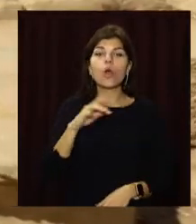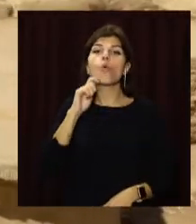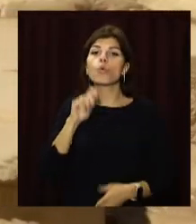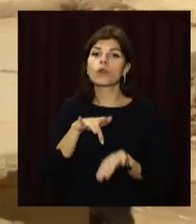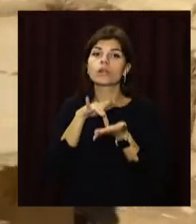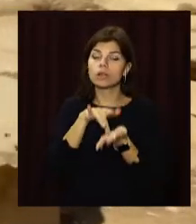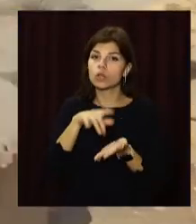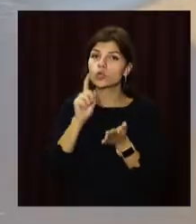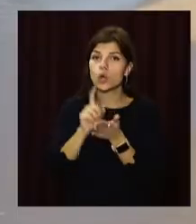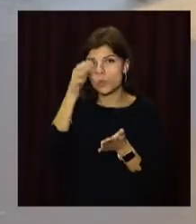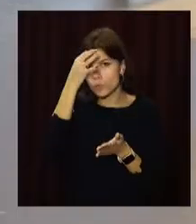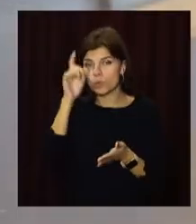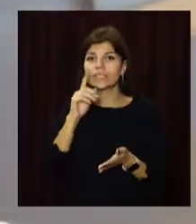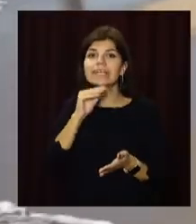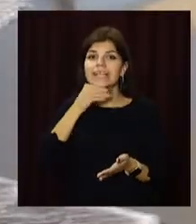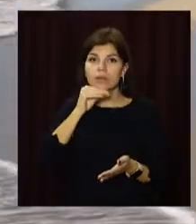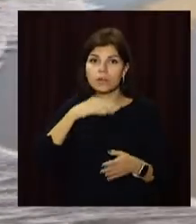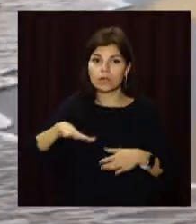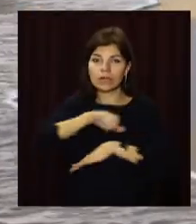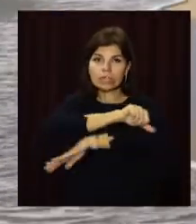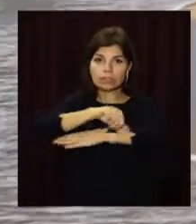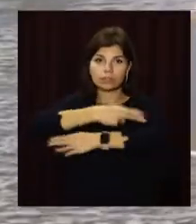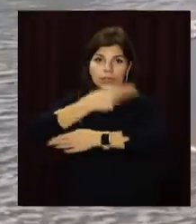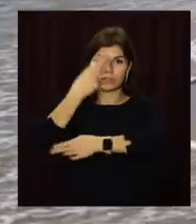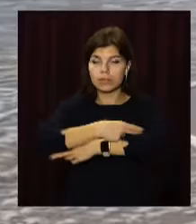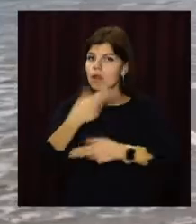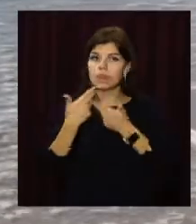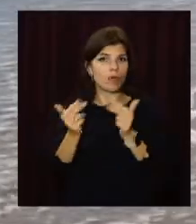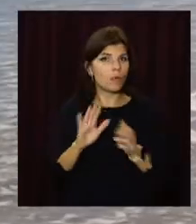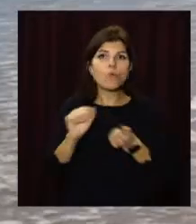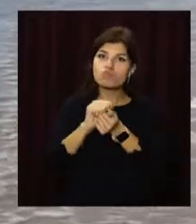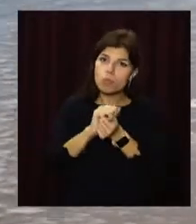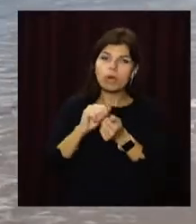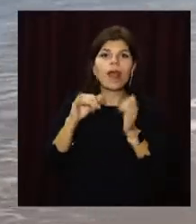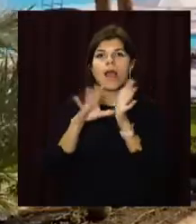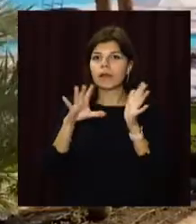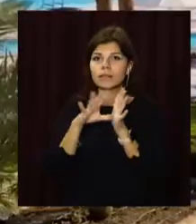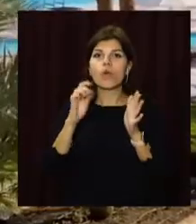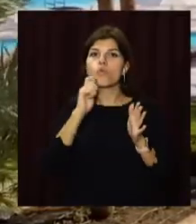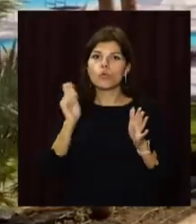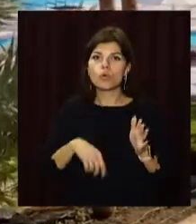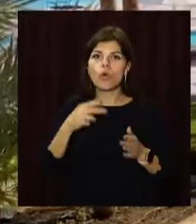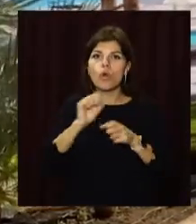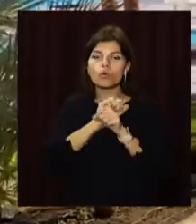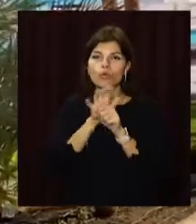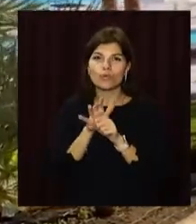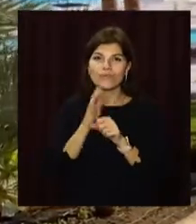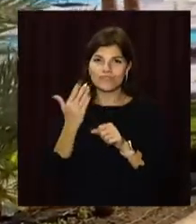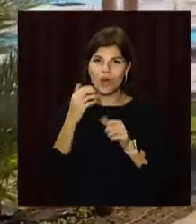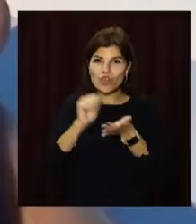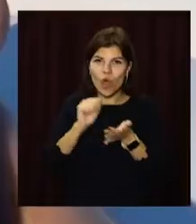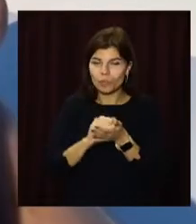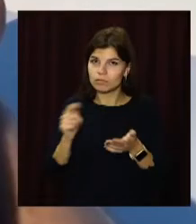туристам слід пам'ятати, що єгипетські прикордонники не визнають ані паперові, ані електронні українські ковід-документи. Тому